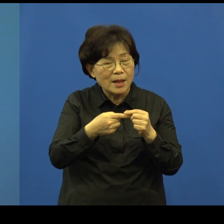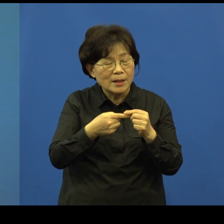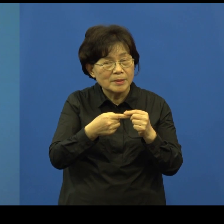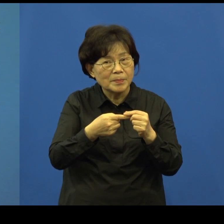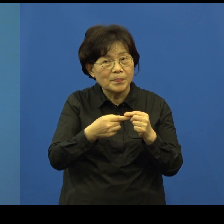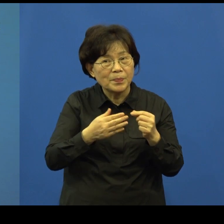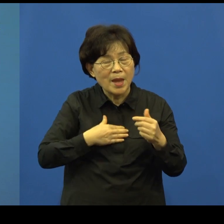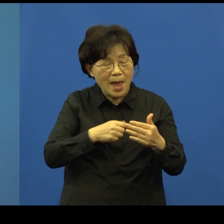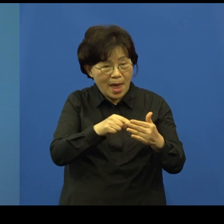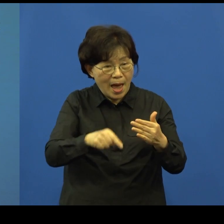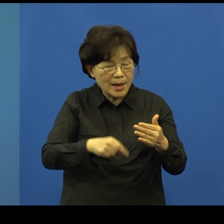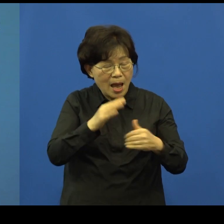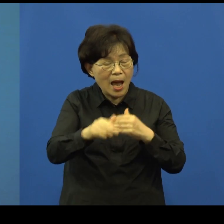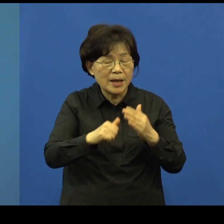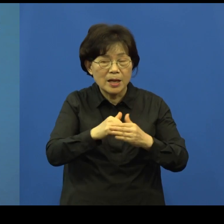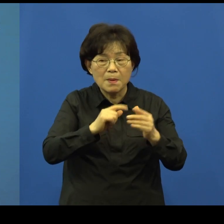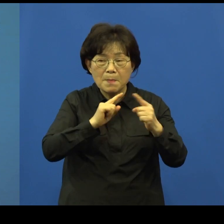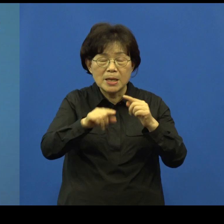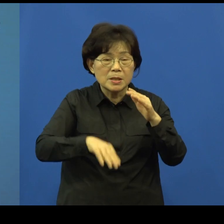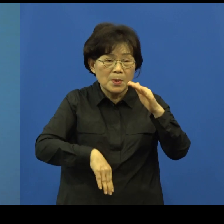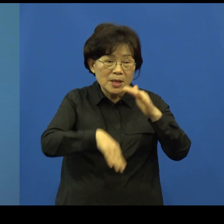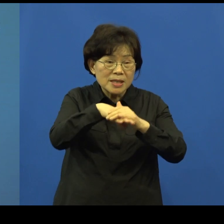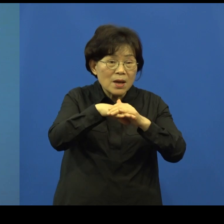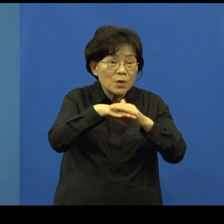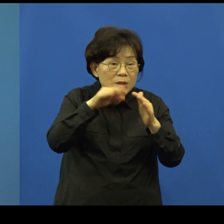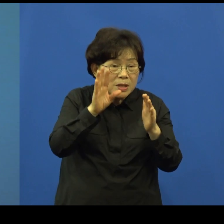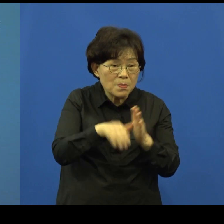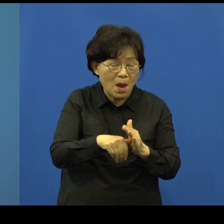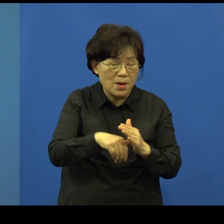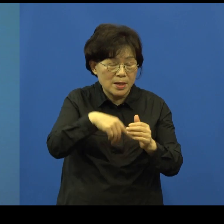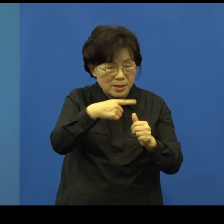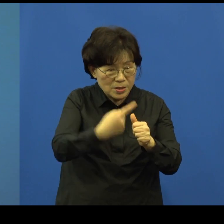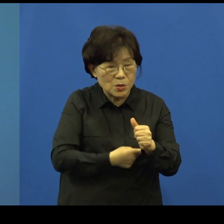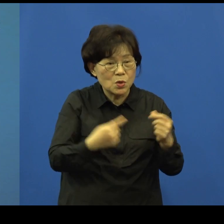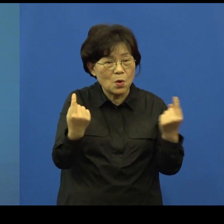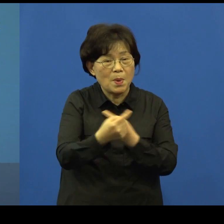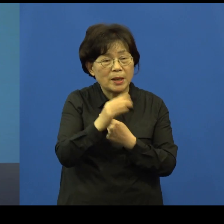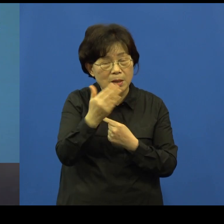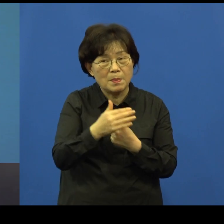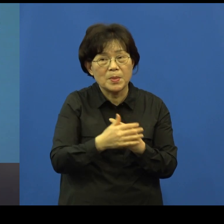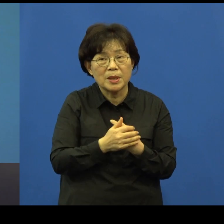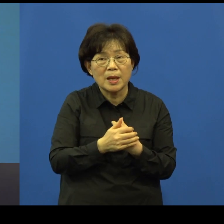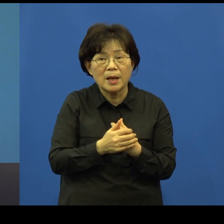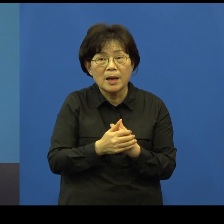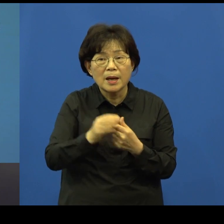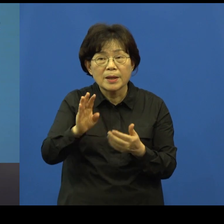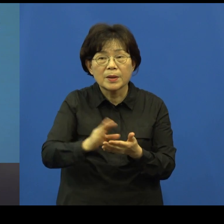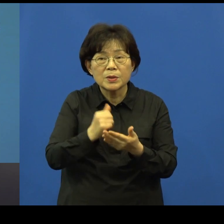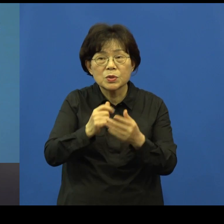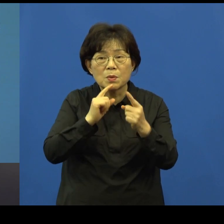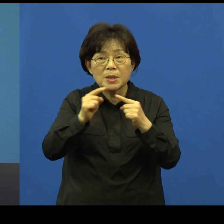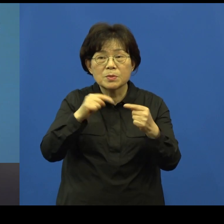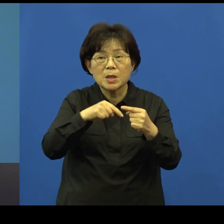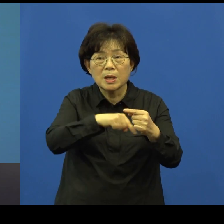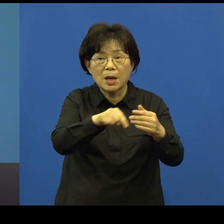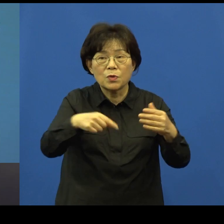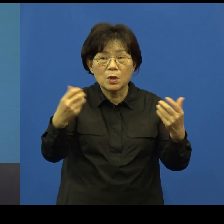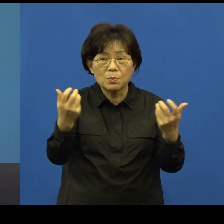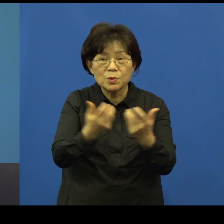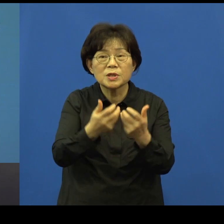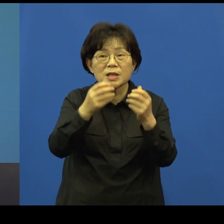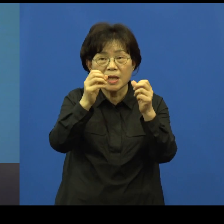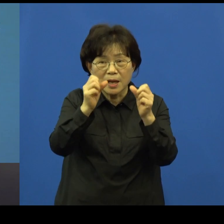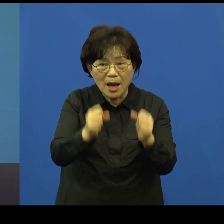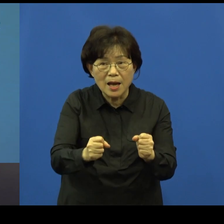게 아니에요. 내 안에 하나님의 말씀을 채워야 돼요. 그래서 골로새 3장 16절 17절을 보니까 그리스도의 말씀이 너희 속에 풍성히 거하여, 이게